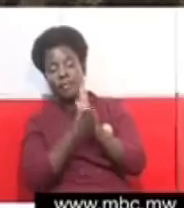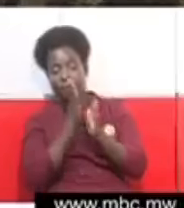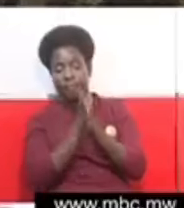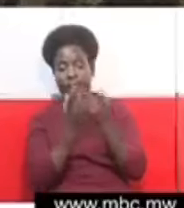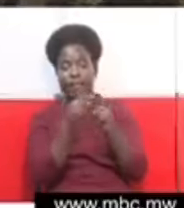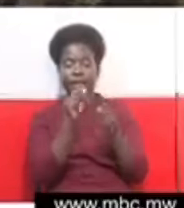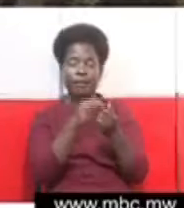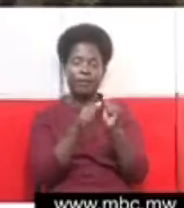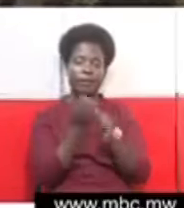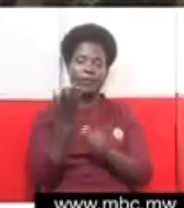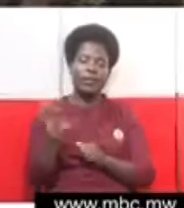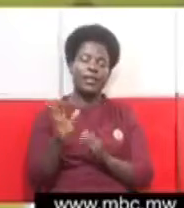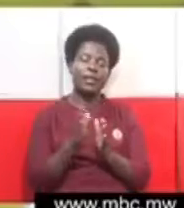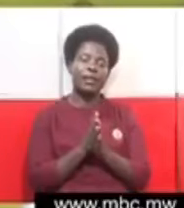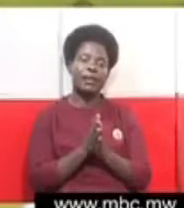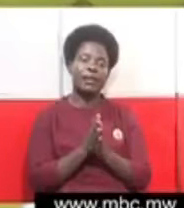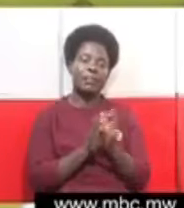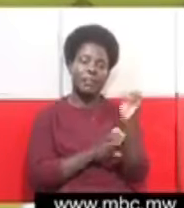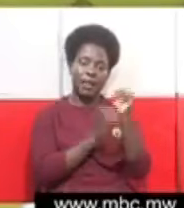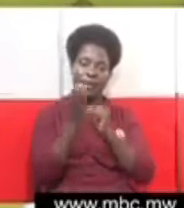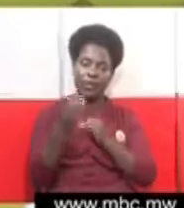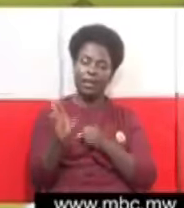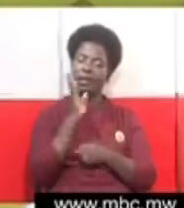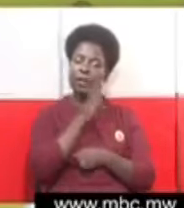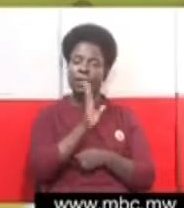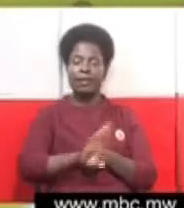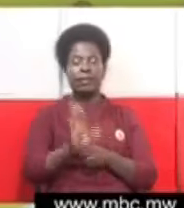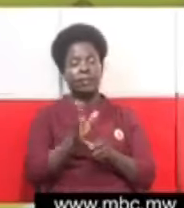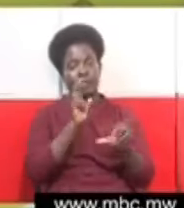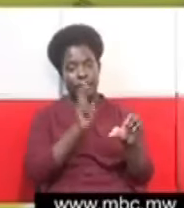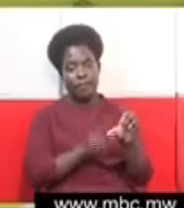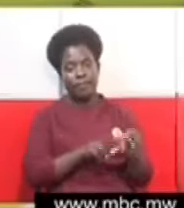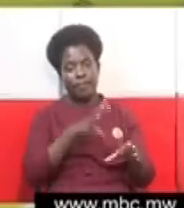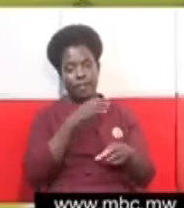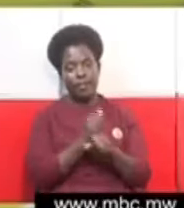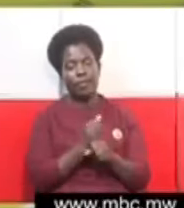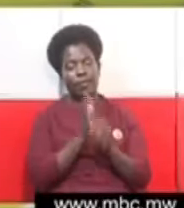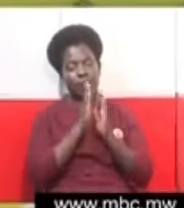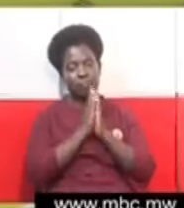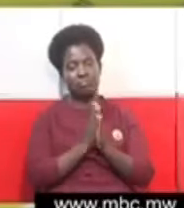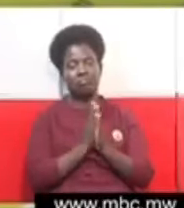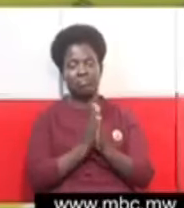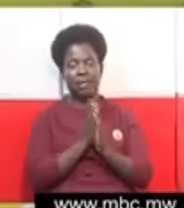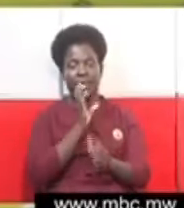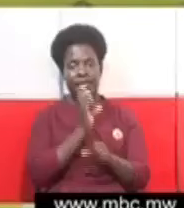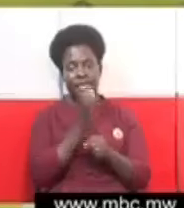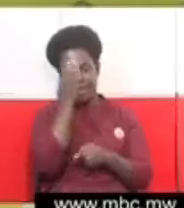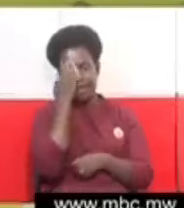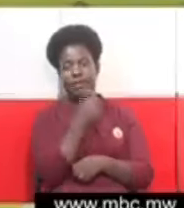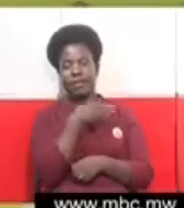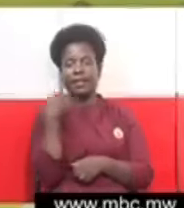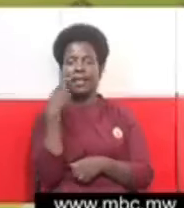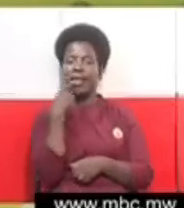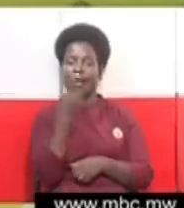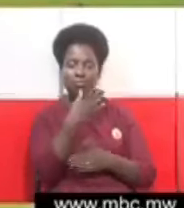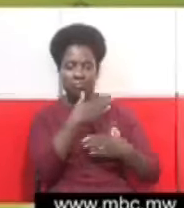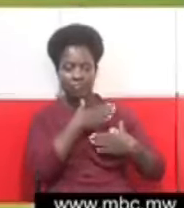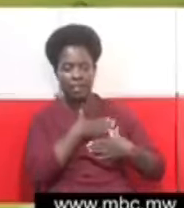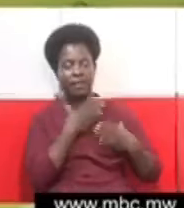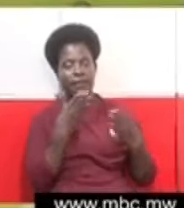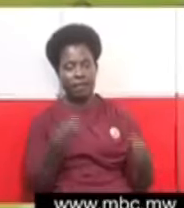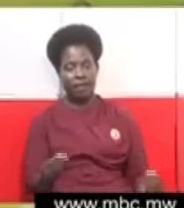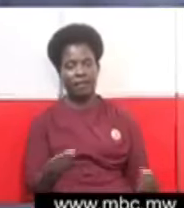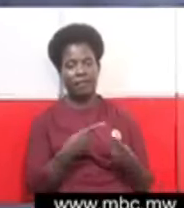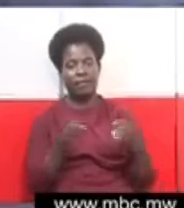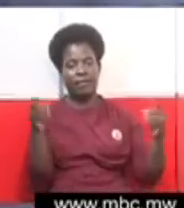kwambiri anzathu amaiko ena akuthana nawo. Mau ake wapa mpando wa bungwe la Khristu ampingowu a Virginia Mahata atali ndi chikhulupiriro kuti